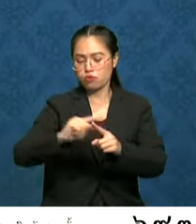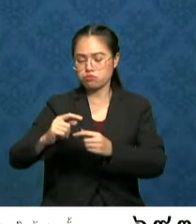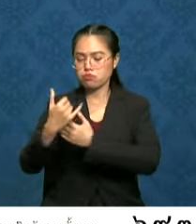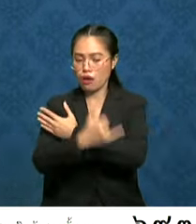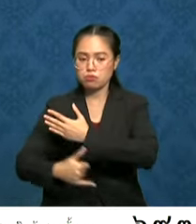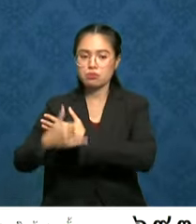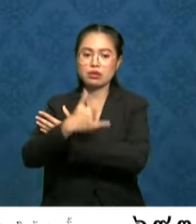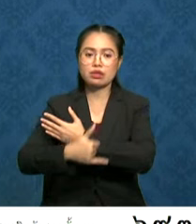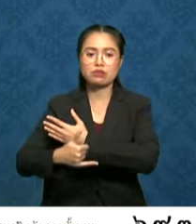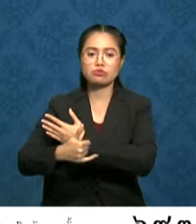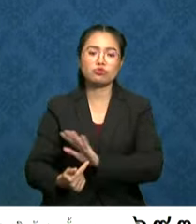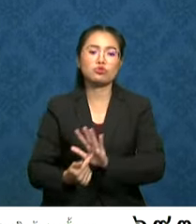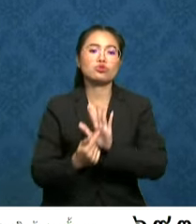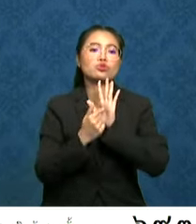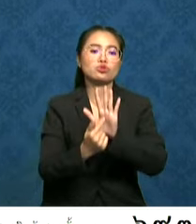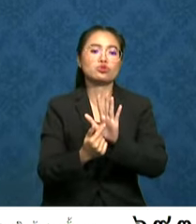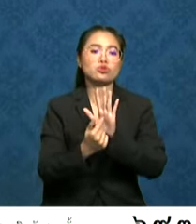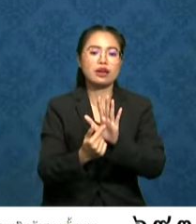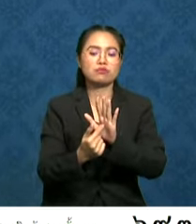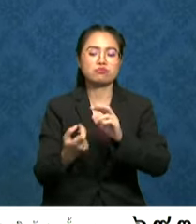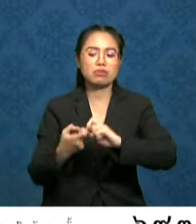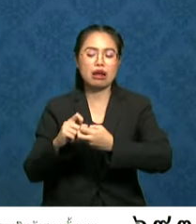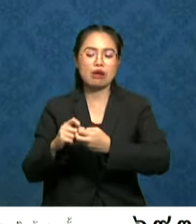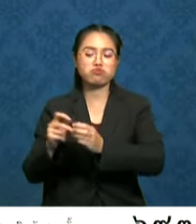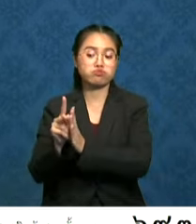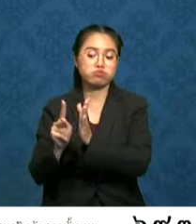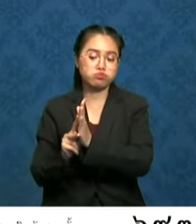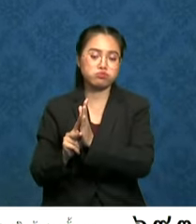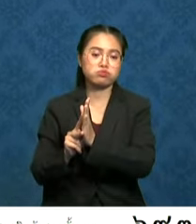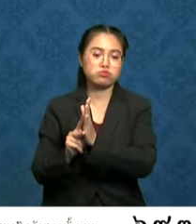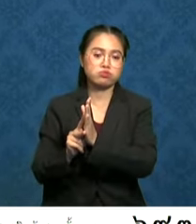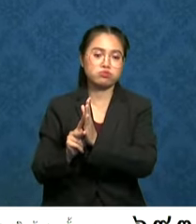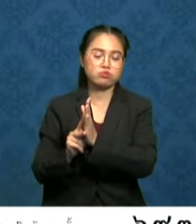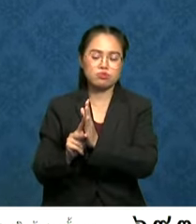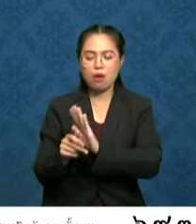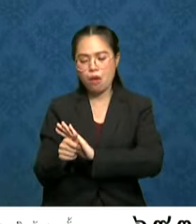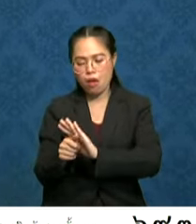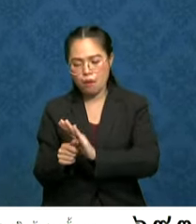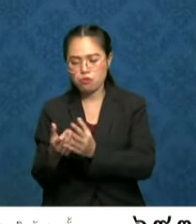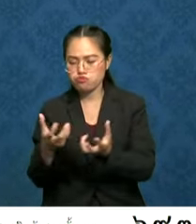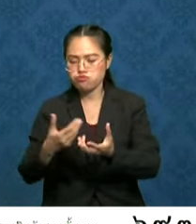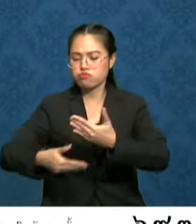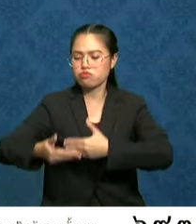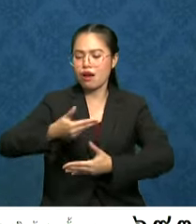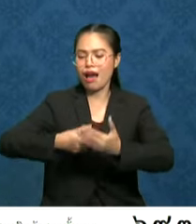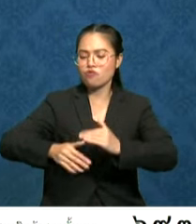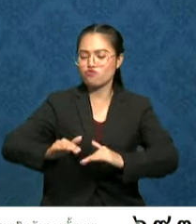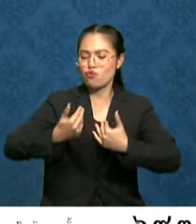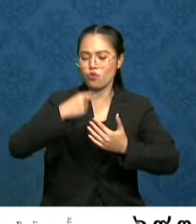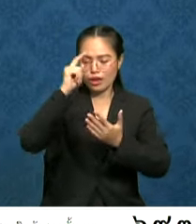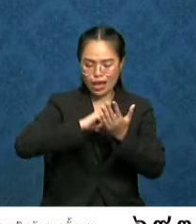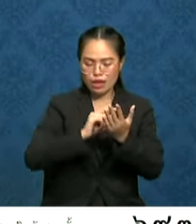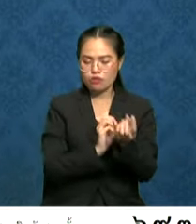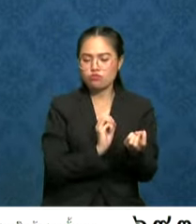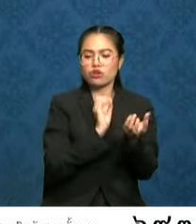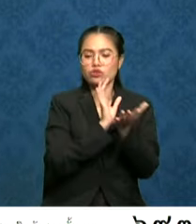เฉพาะอย่างยิ่งการใช้ประโยชน์จากช่องโหวตทางกฎหมายหรือการดำเนินธุรกิจผ่านตัวแทนครับได้ส่งผลกระทบต่อภาค